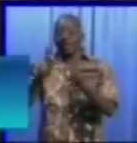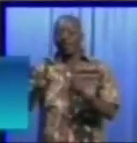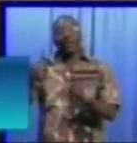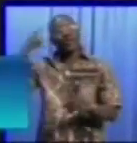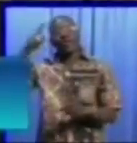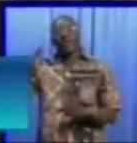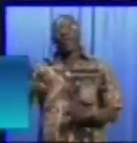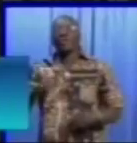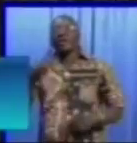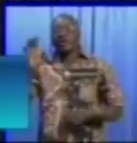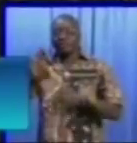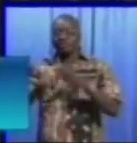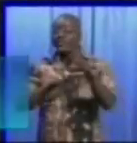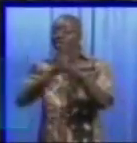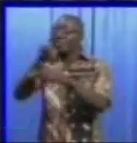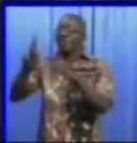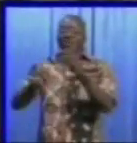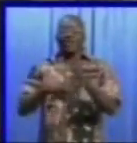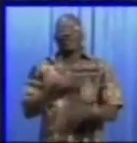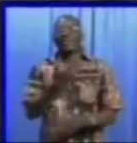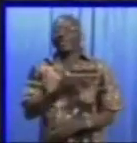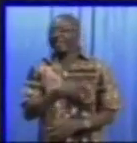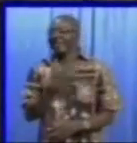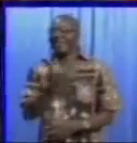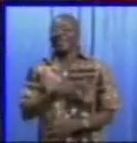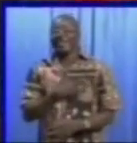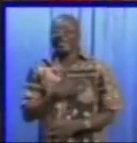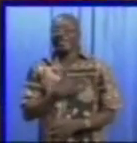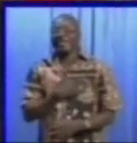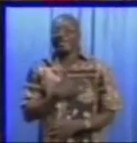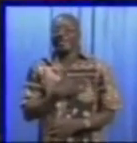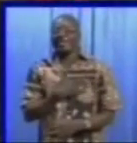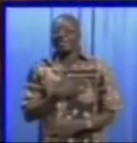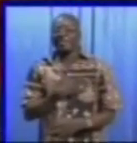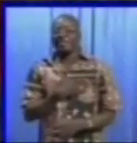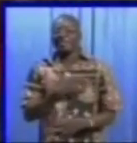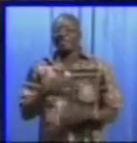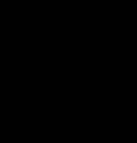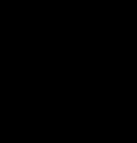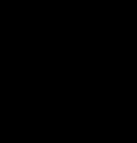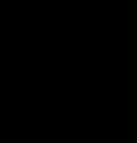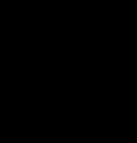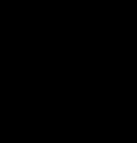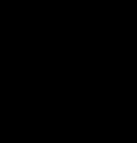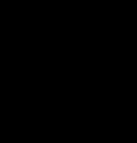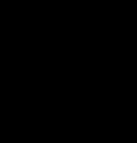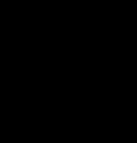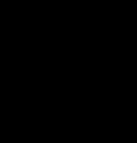l'admiration de la population. 5 heures,